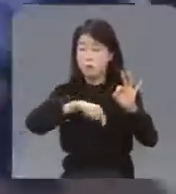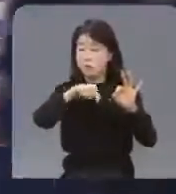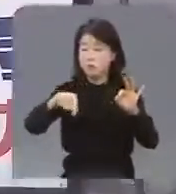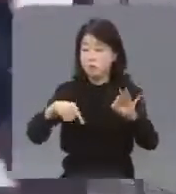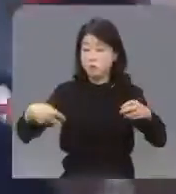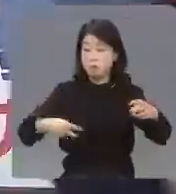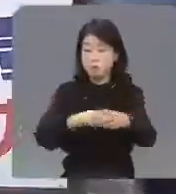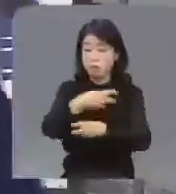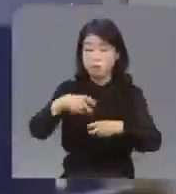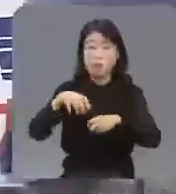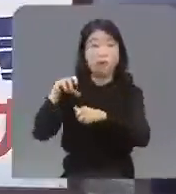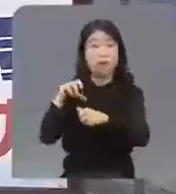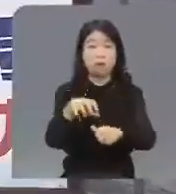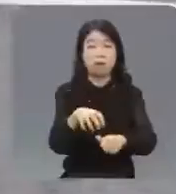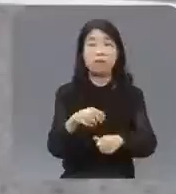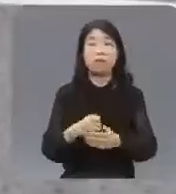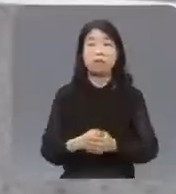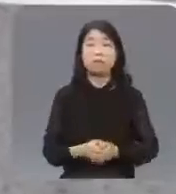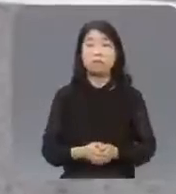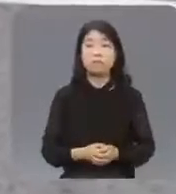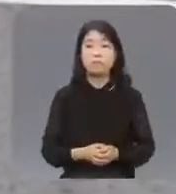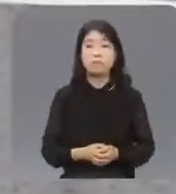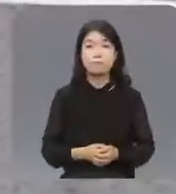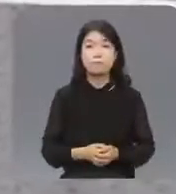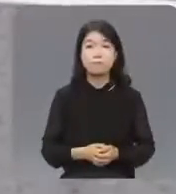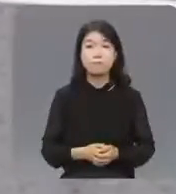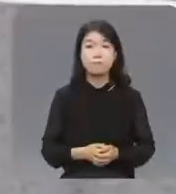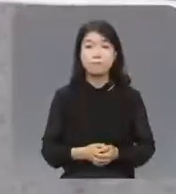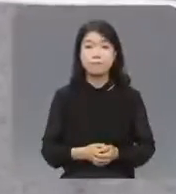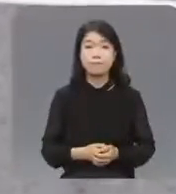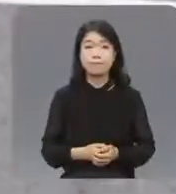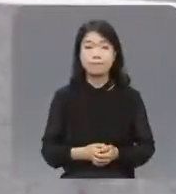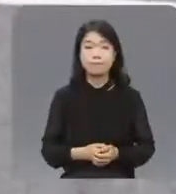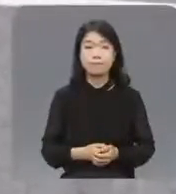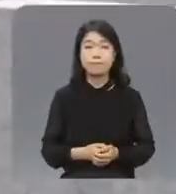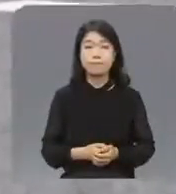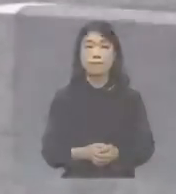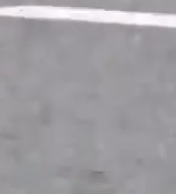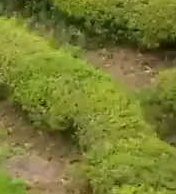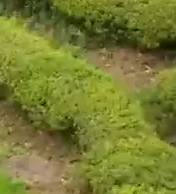통행이 제한됩니다. 지금까지 단신 브리핑이었습니다.